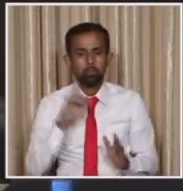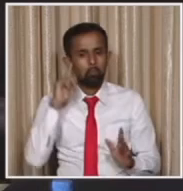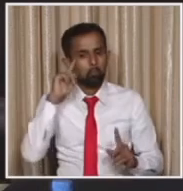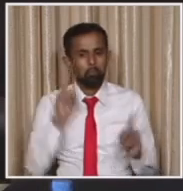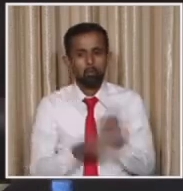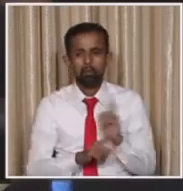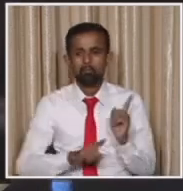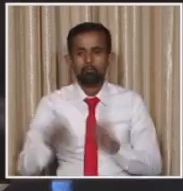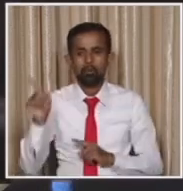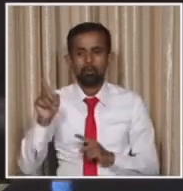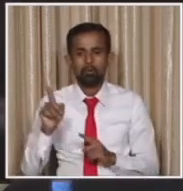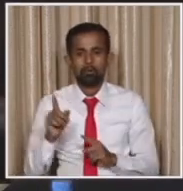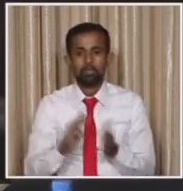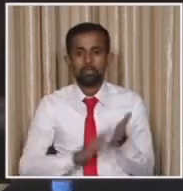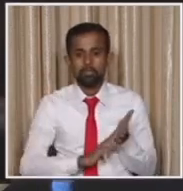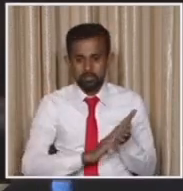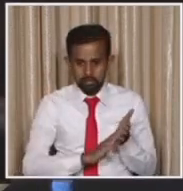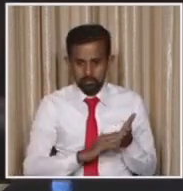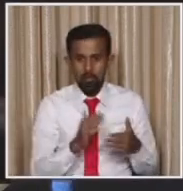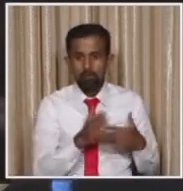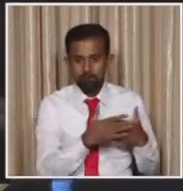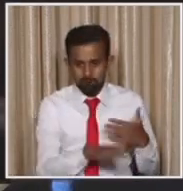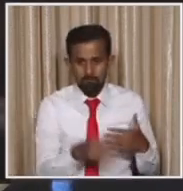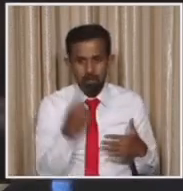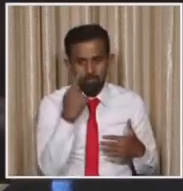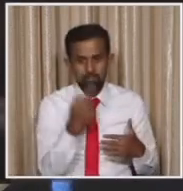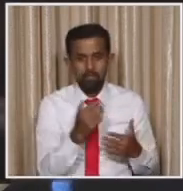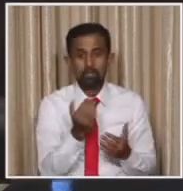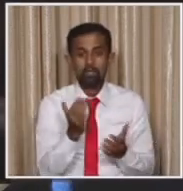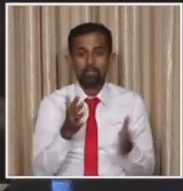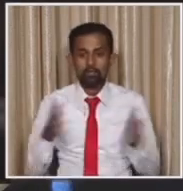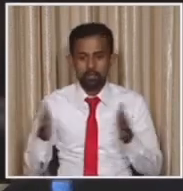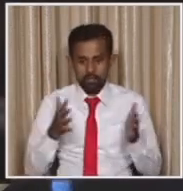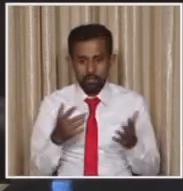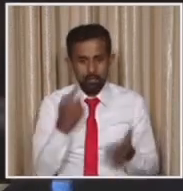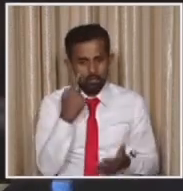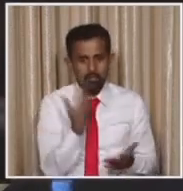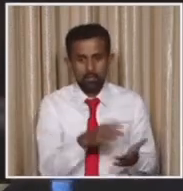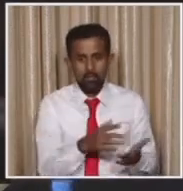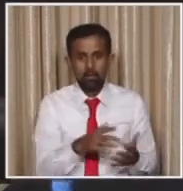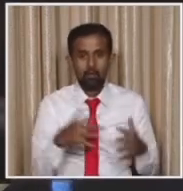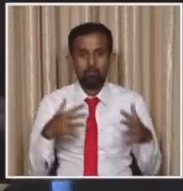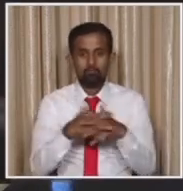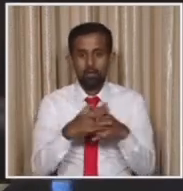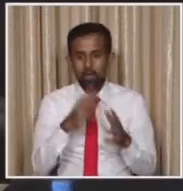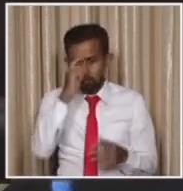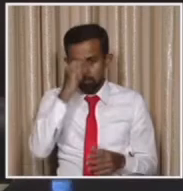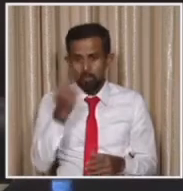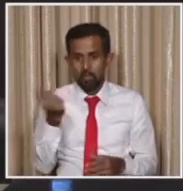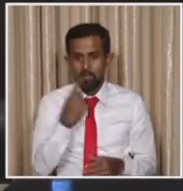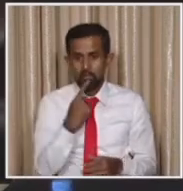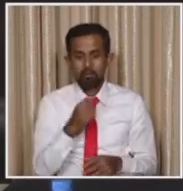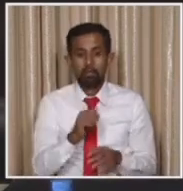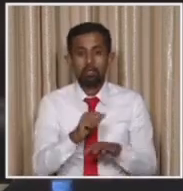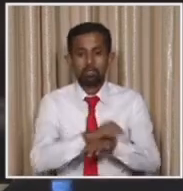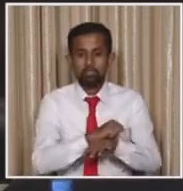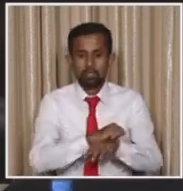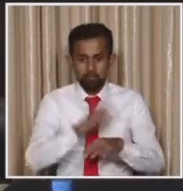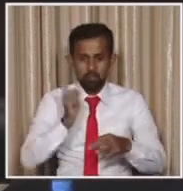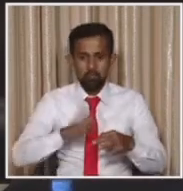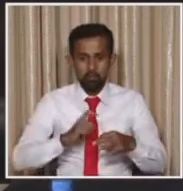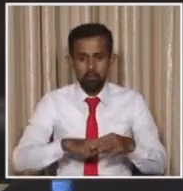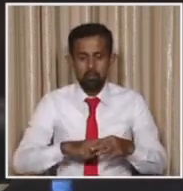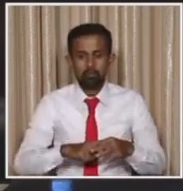යන්න දෙන්න? අපි දැක්ක සිමෙන්ති වලට වෙච්ච දේ, අපි දකිනවා තිරිඟුපිට වලට වෙච්ච දේ. දැන් වලේ බොඩ මන්ත්‍රීතුමා කතා කරා සබම් ප්‍රශ්නයක්